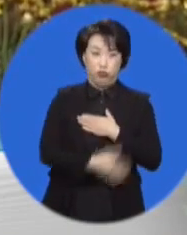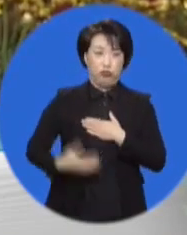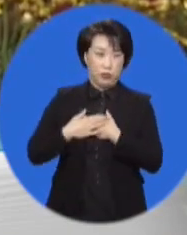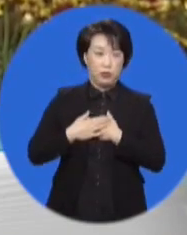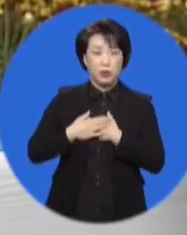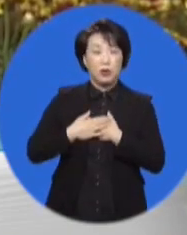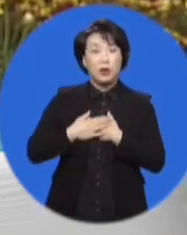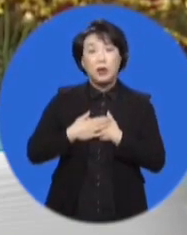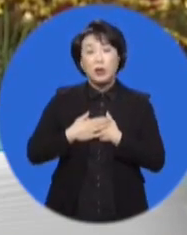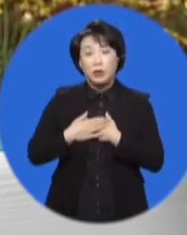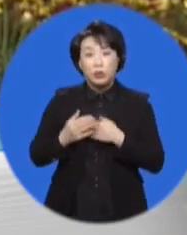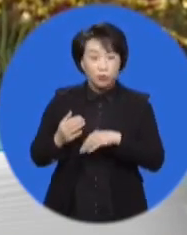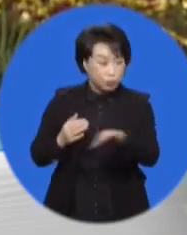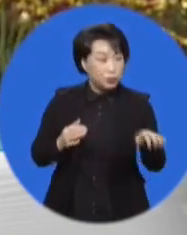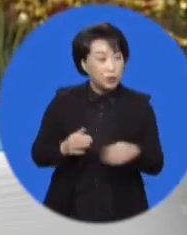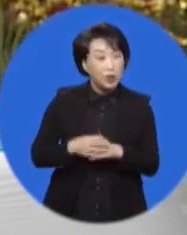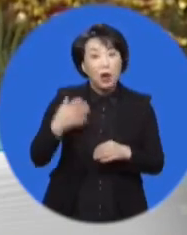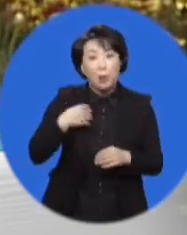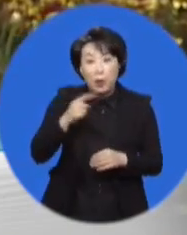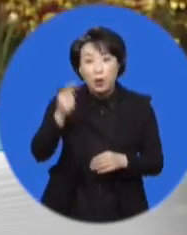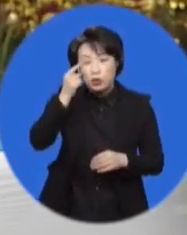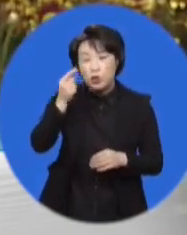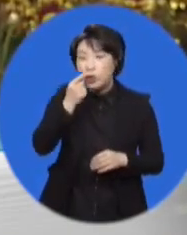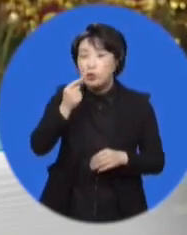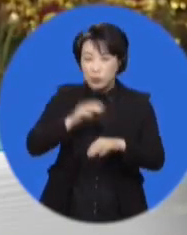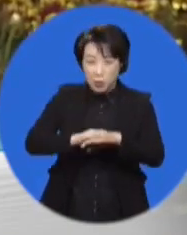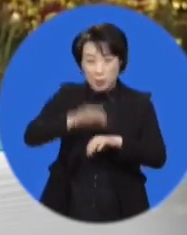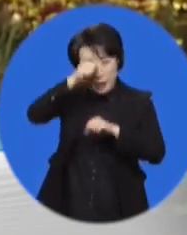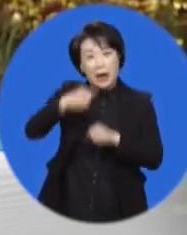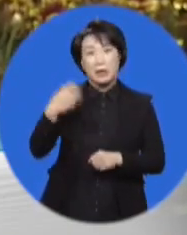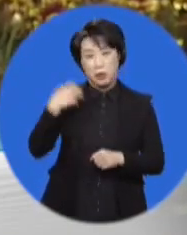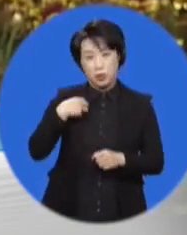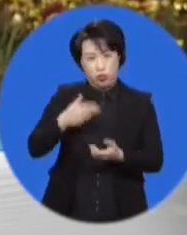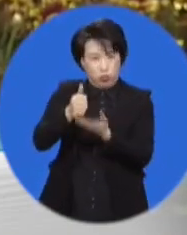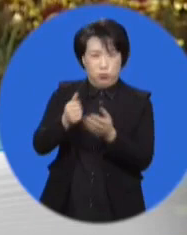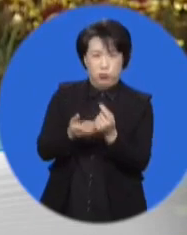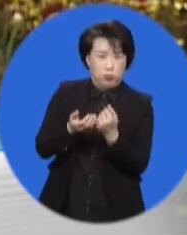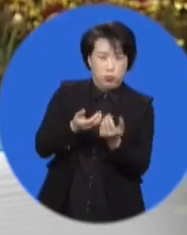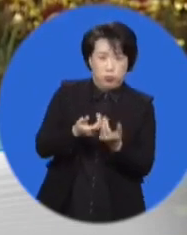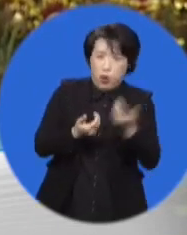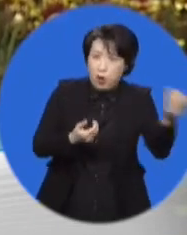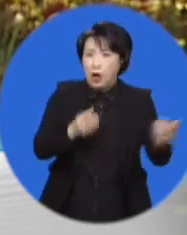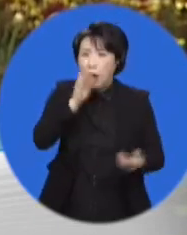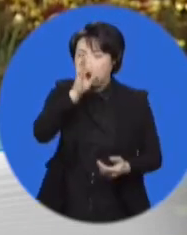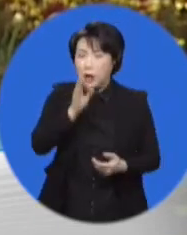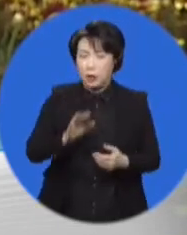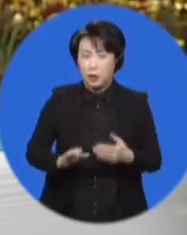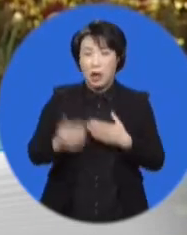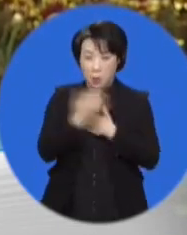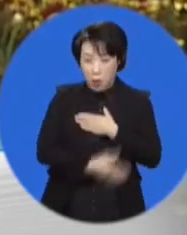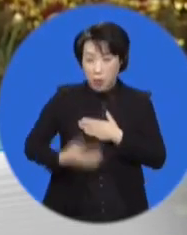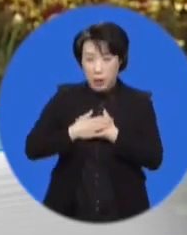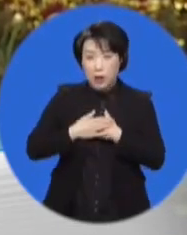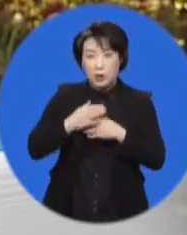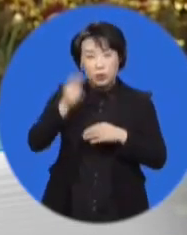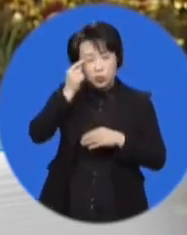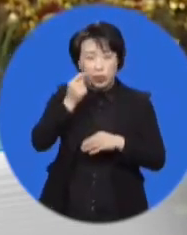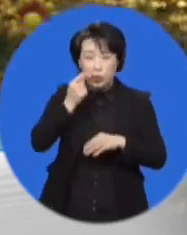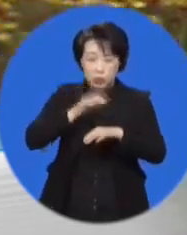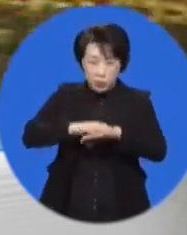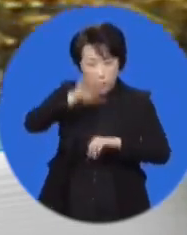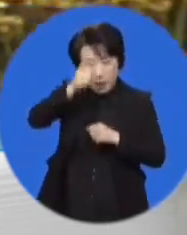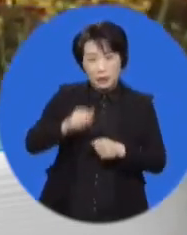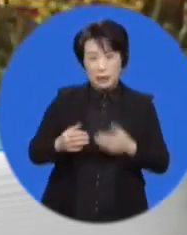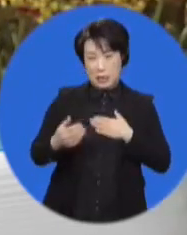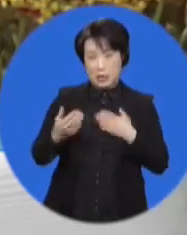했어. 주님을 떠날 수 없어. 내 몸의 지체가 내 일을 해야 하듯이 반드시 주의 일을 해야